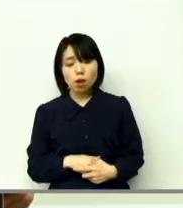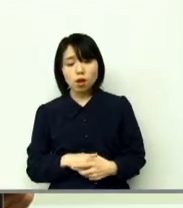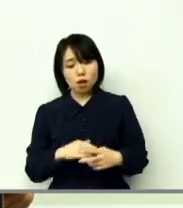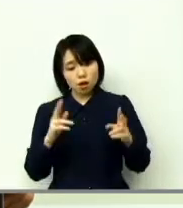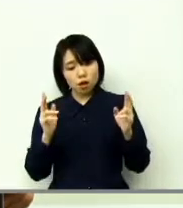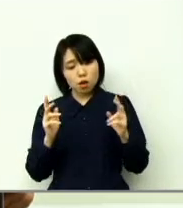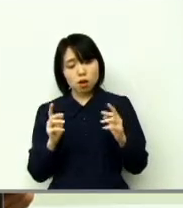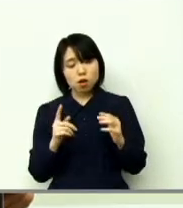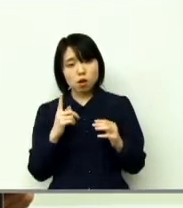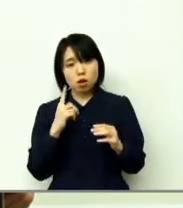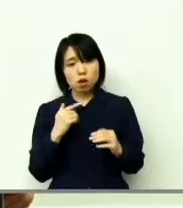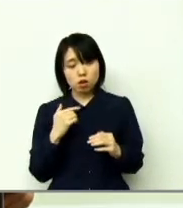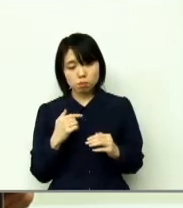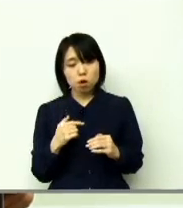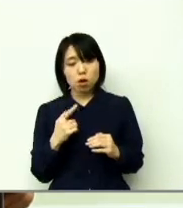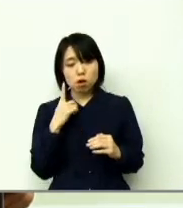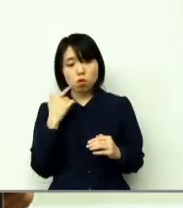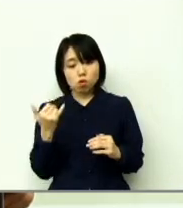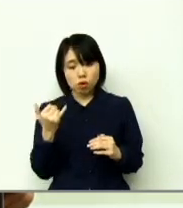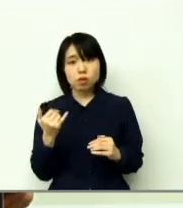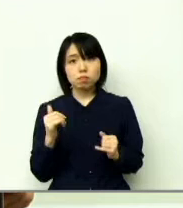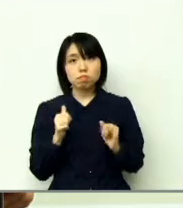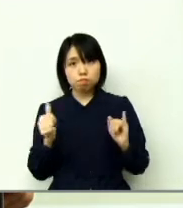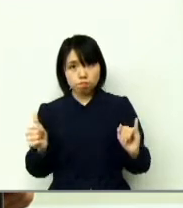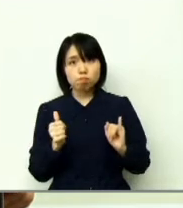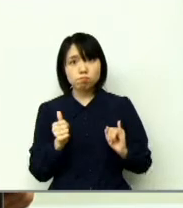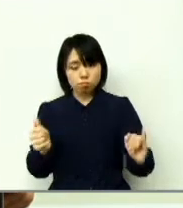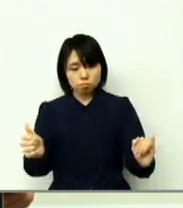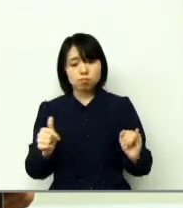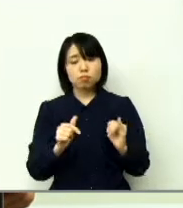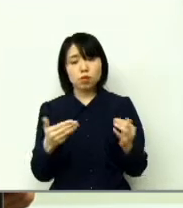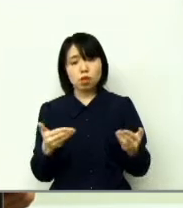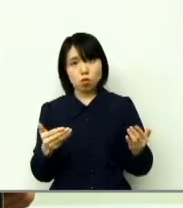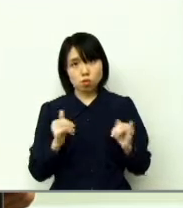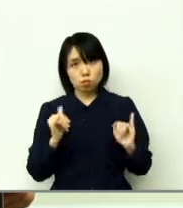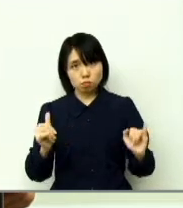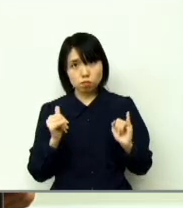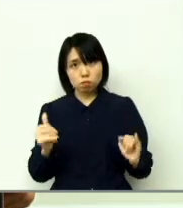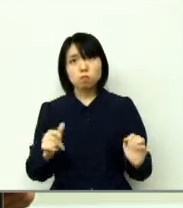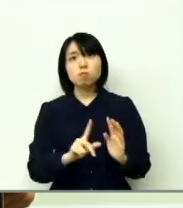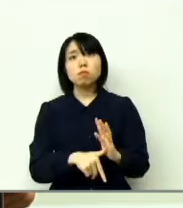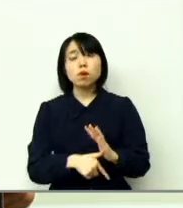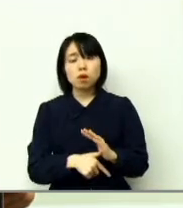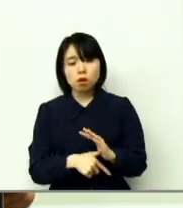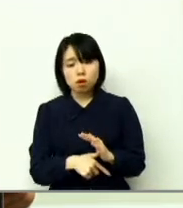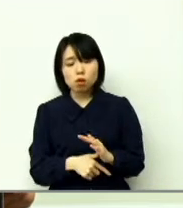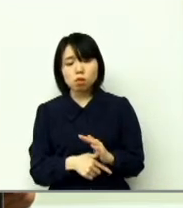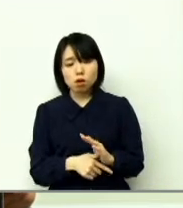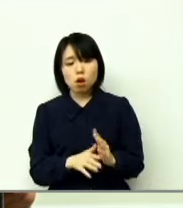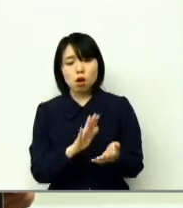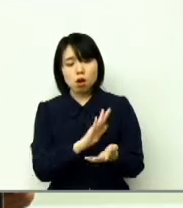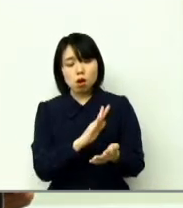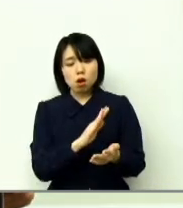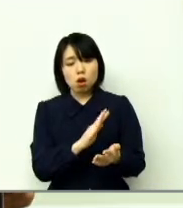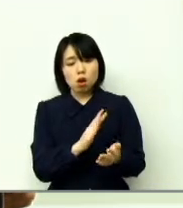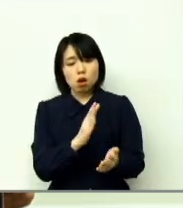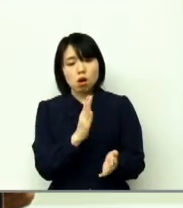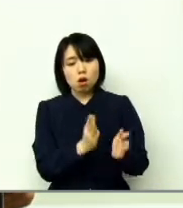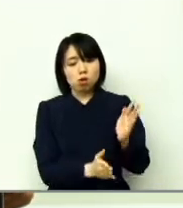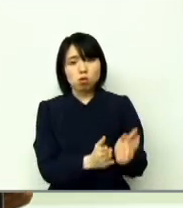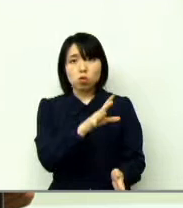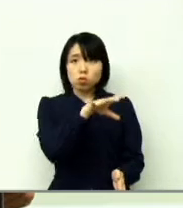しても保育所しかないという選択肢だけではなくて、少し育休の取り方を工夫をした